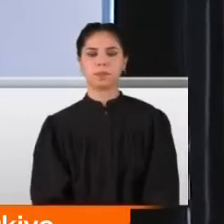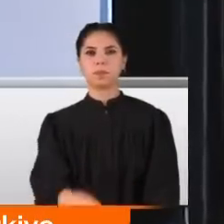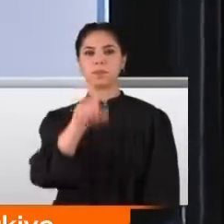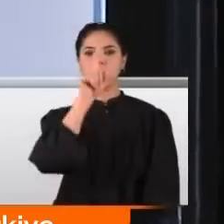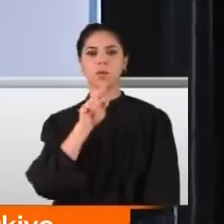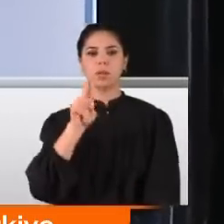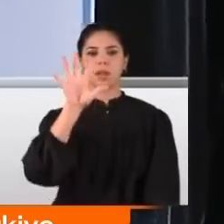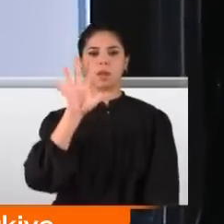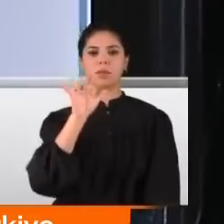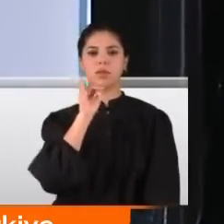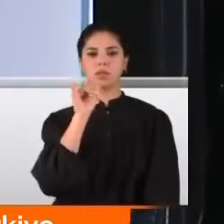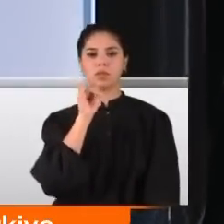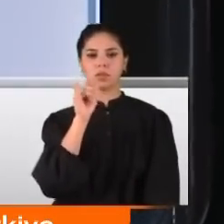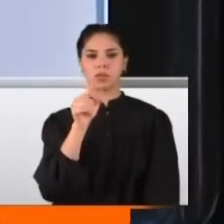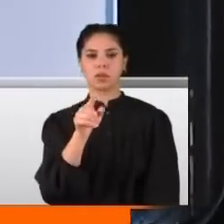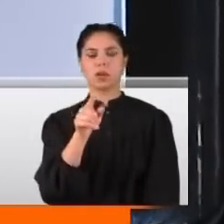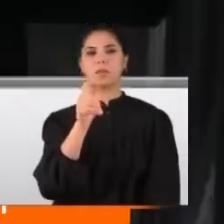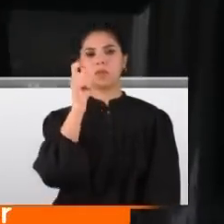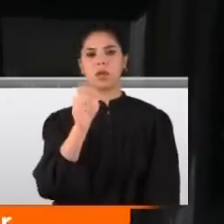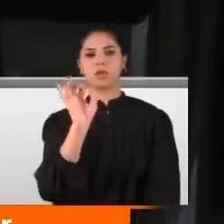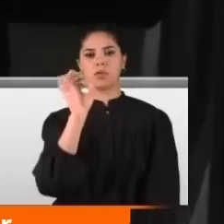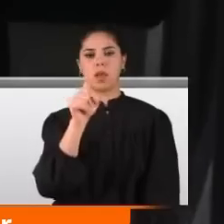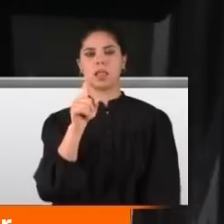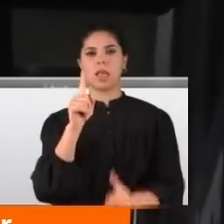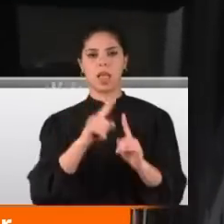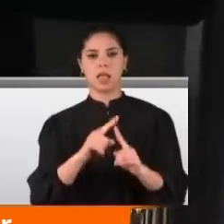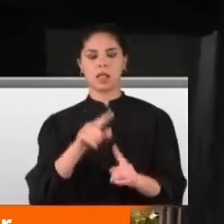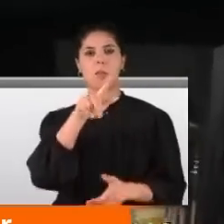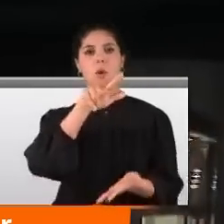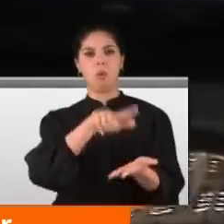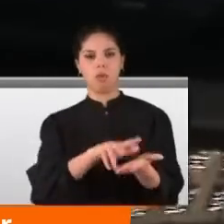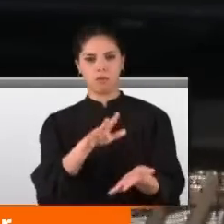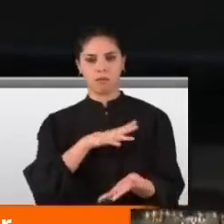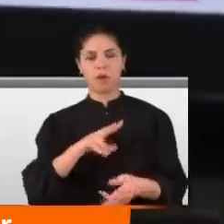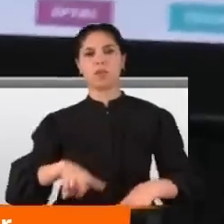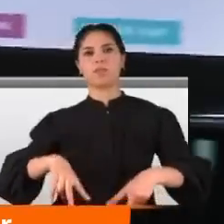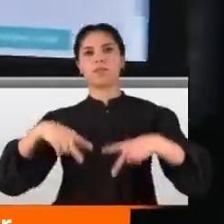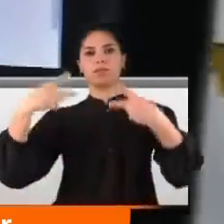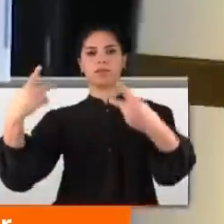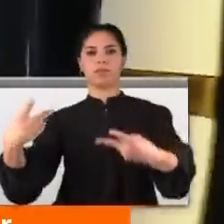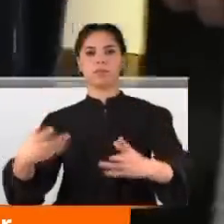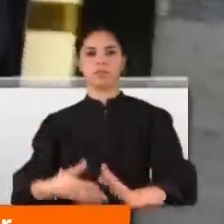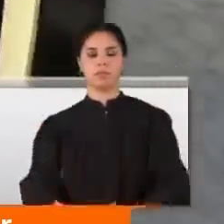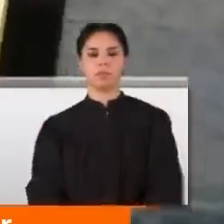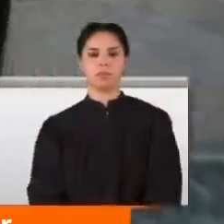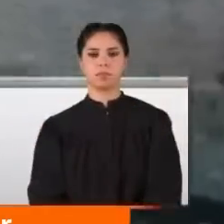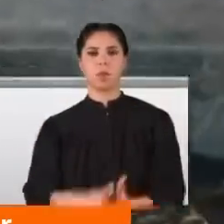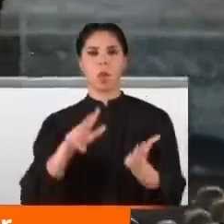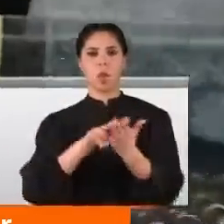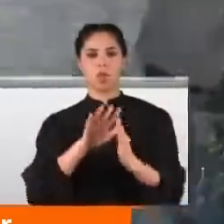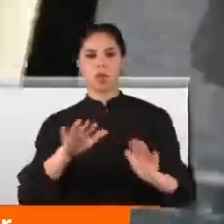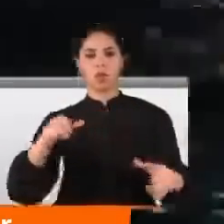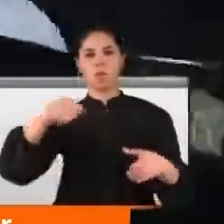175 gram 62 santim has altın şu anda hesabınızda bekliyor. Onayınız varsa transfer ediyorum efendim. Onaylıyorum. Tamam. O zaman